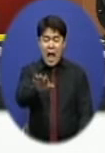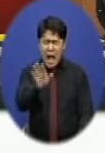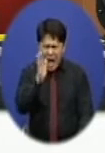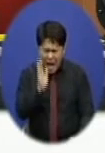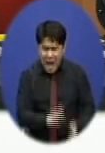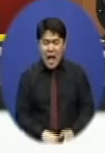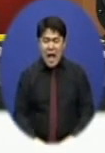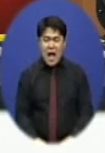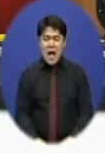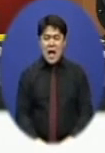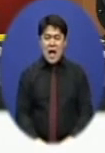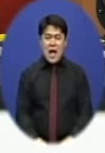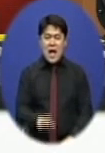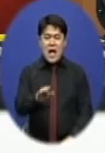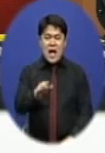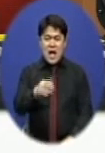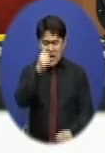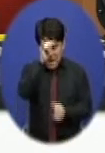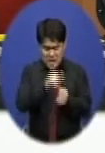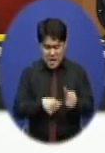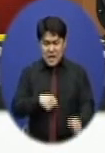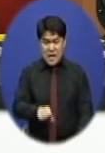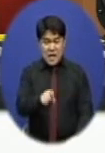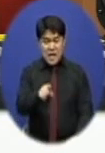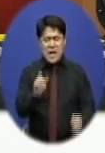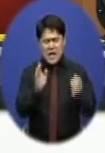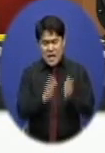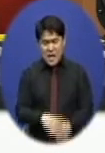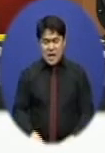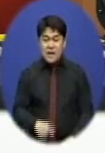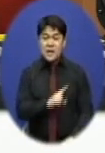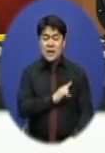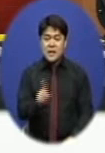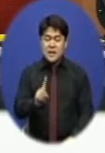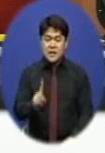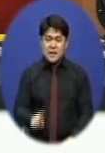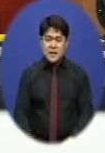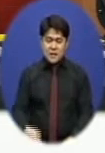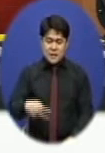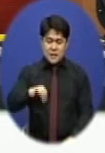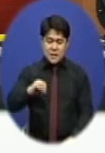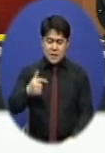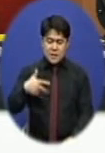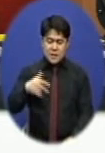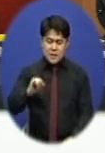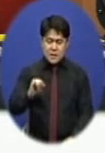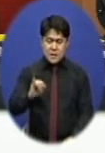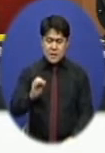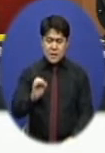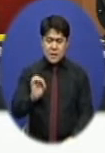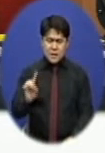예. 누구신데? 효자 아 누군지 알겠다 예. 성함이요? 예 심자 지자